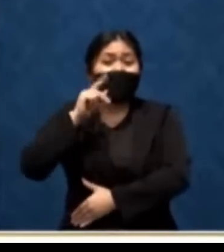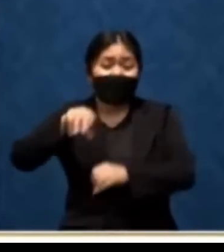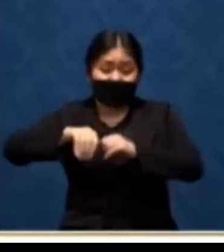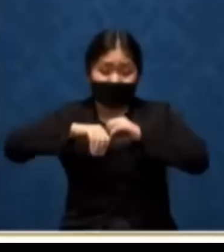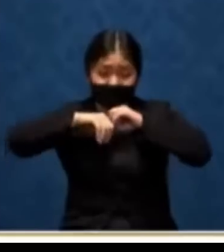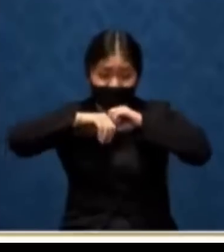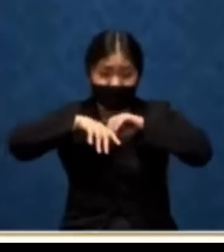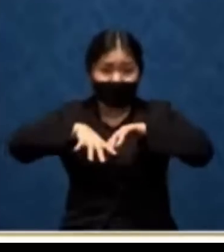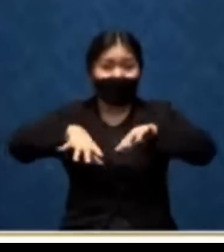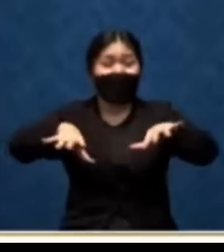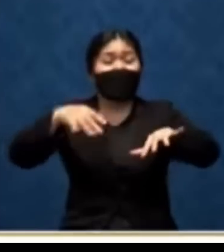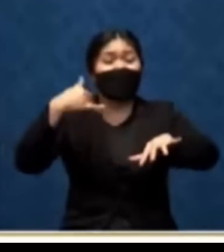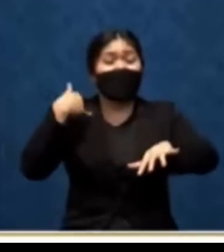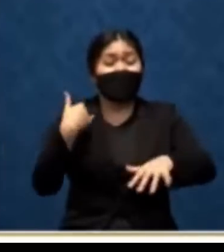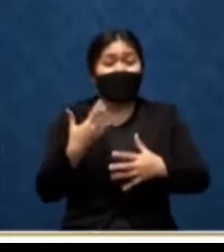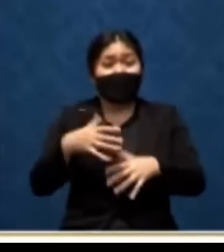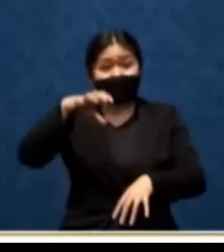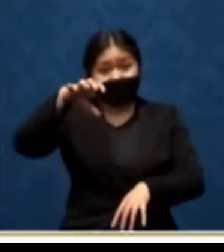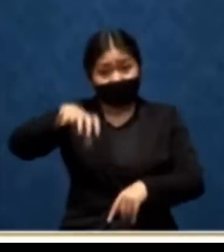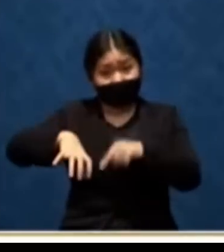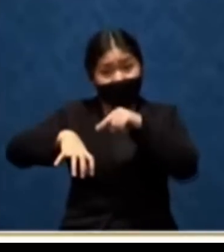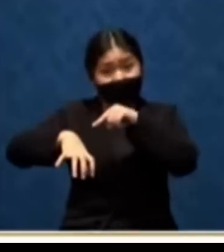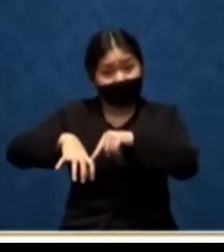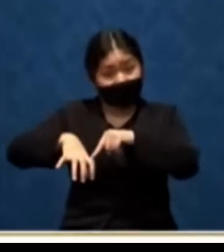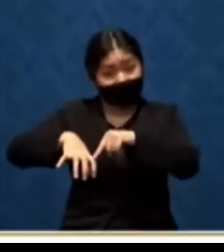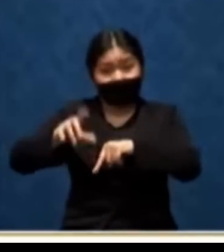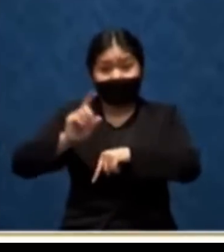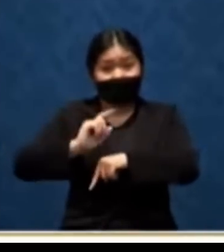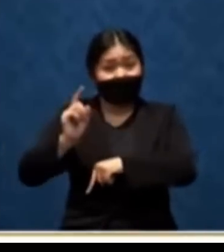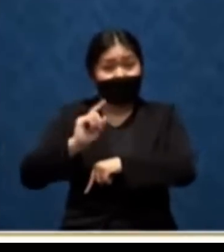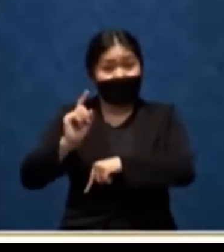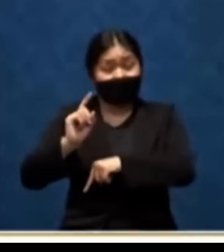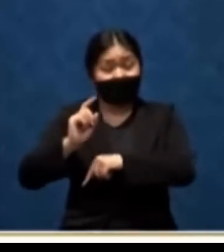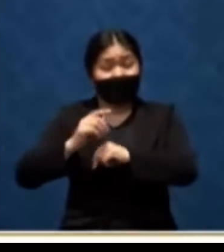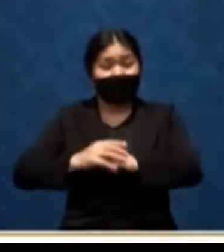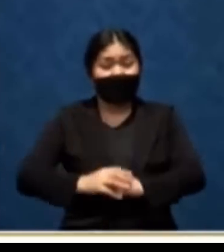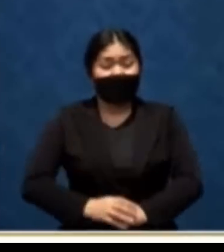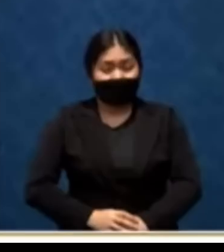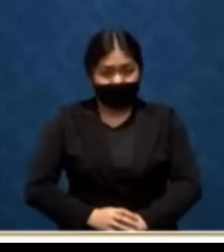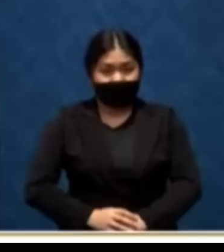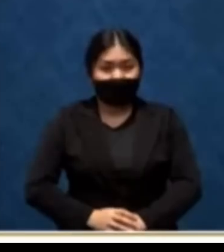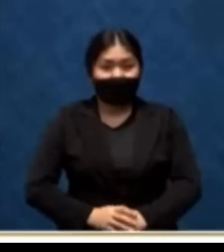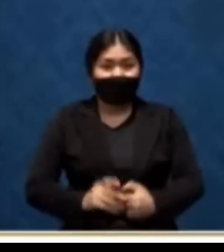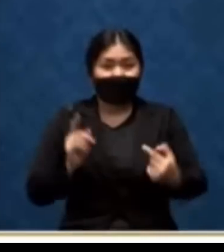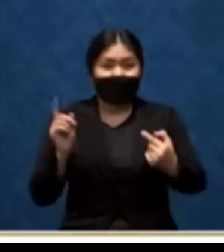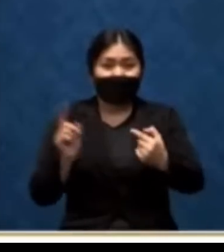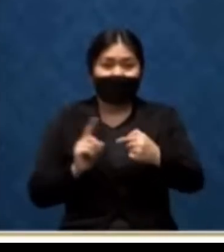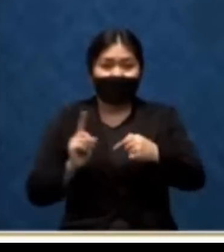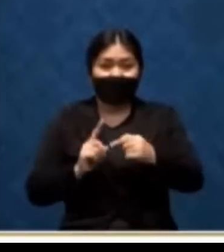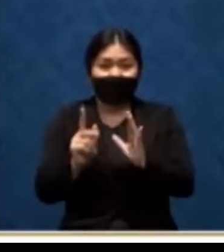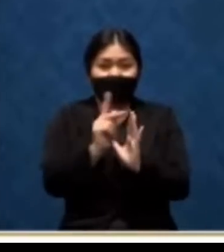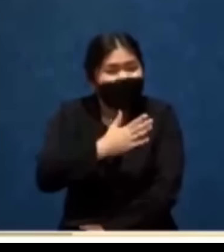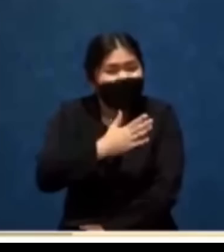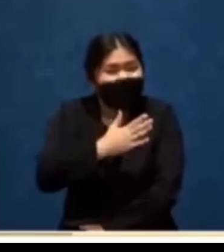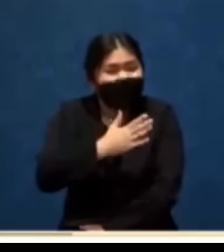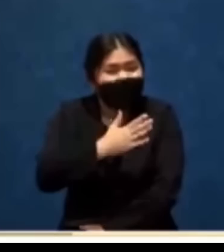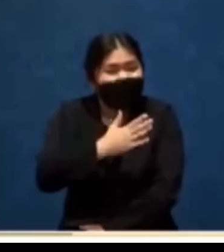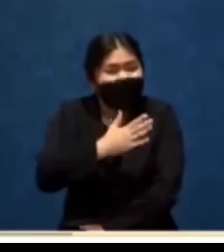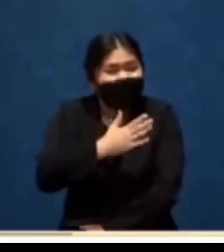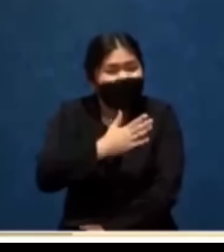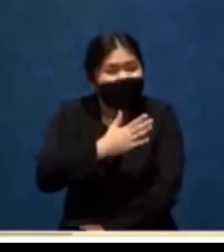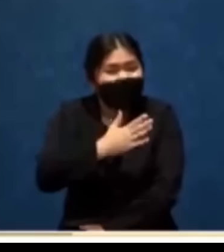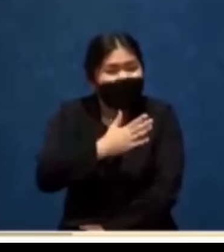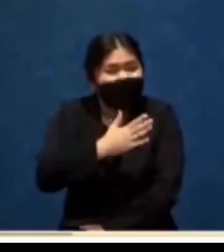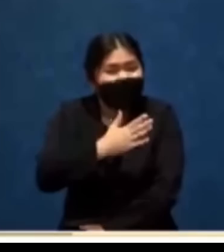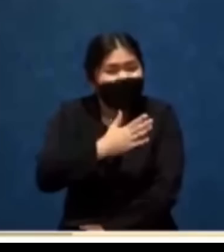าสถานที่แห่งนี้กลับเต็มไปด้วยสถานที่ที่ผิดกฎหมายสถาน